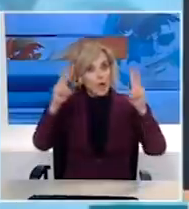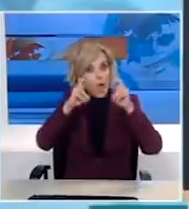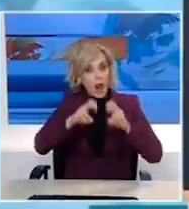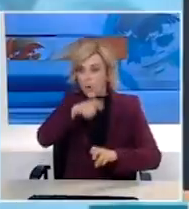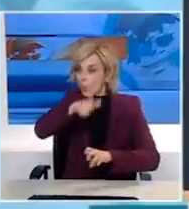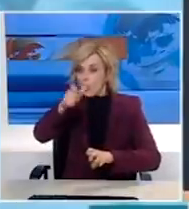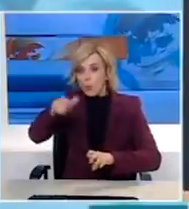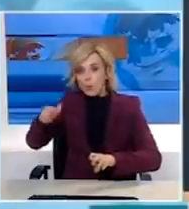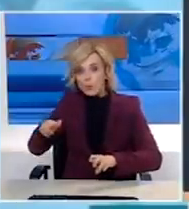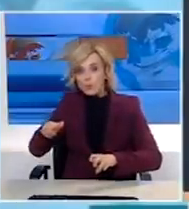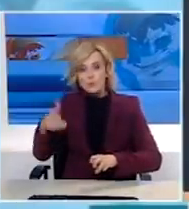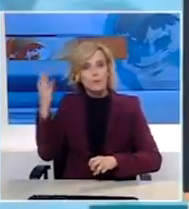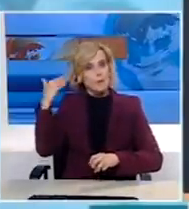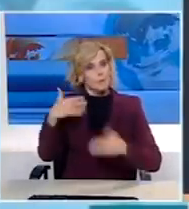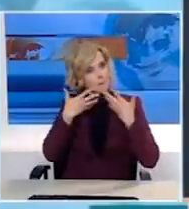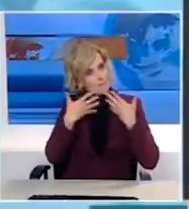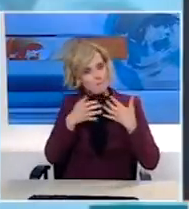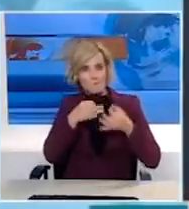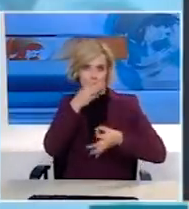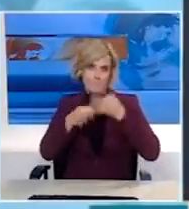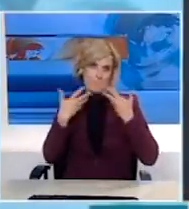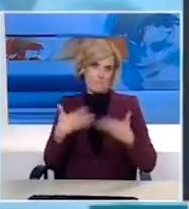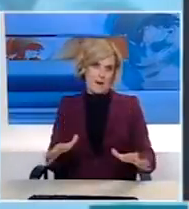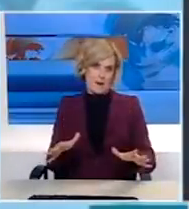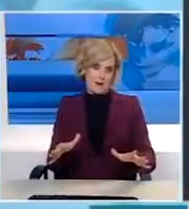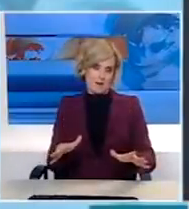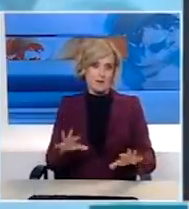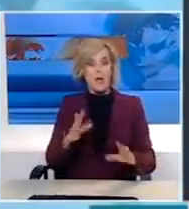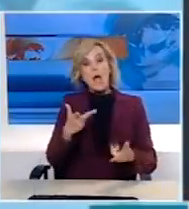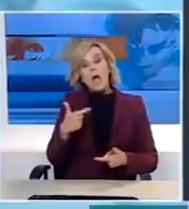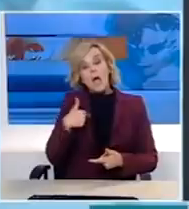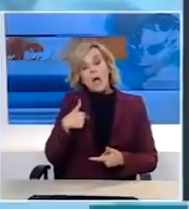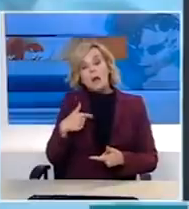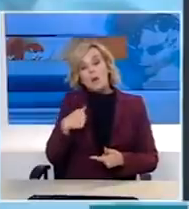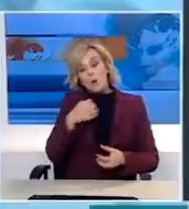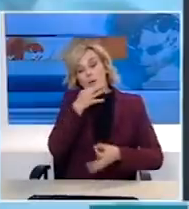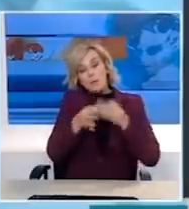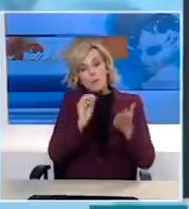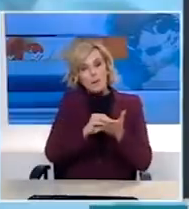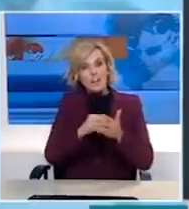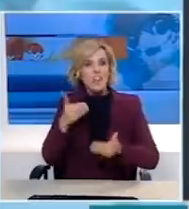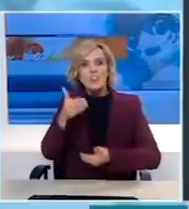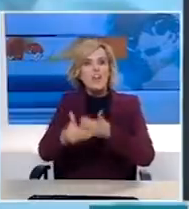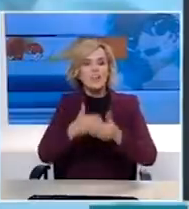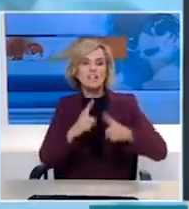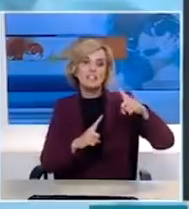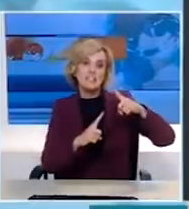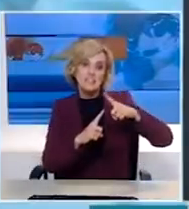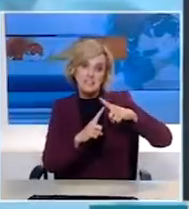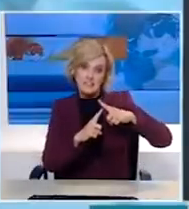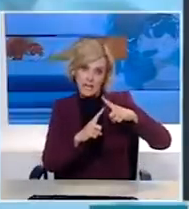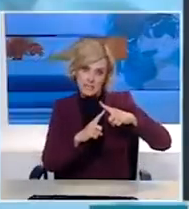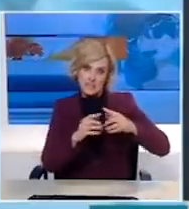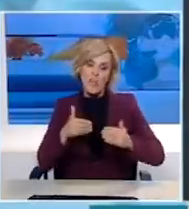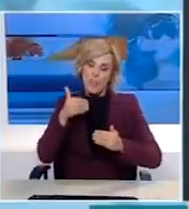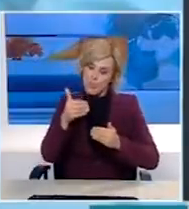Νομίζω απάντησα εν μέρη στο ερώτημα της δημοσιογράφου, απλά δεν ξέρω αν ο υπουργός θέλει να προσθέσει κάτι. Να πω ότι όσον αφορά τη διαδικασία του τέστινγκ, σίγουρα σε